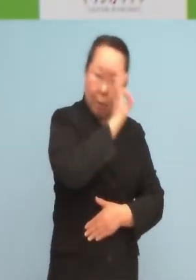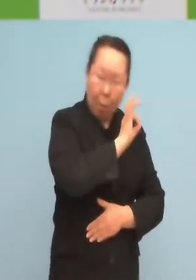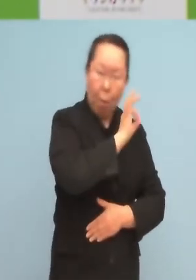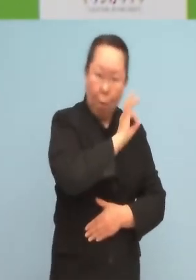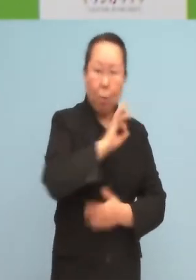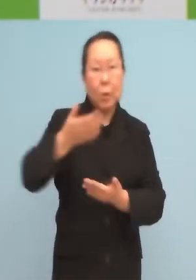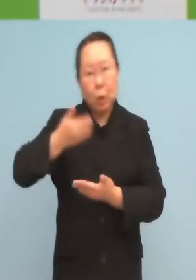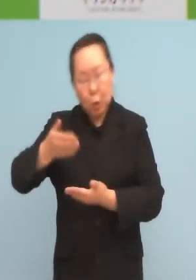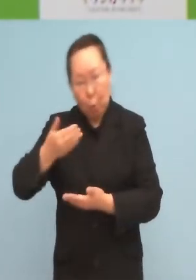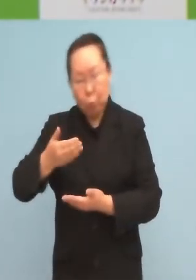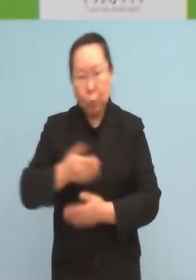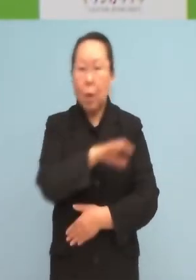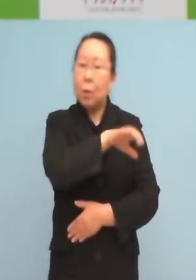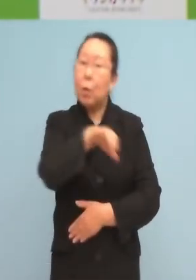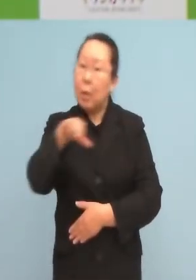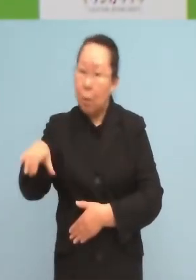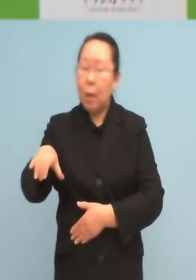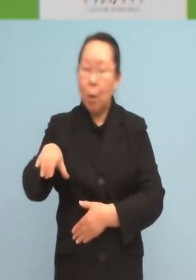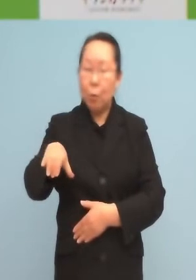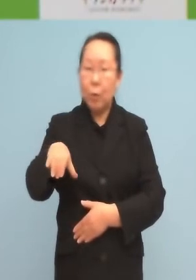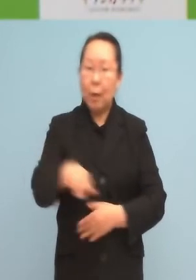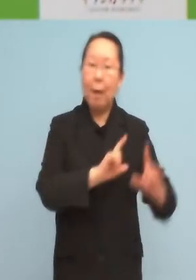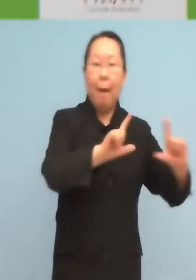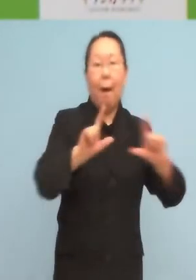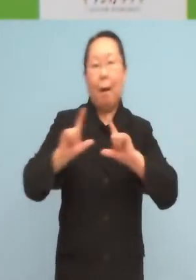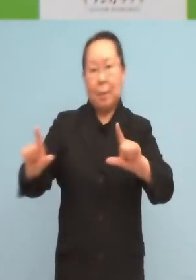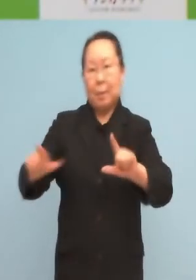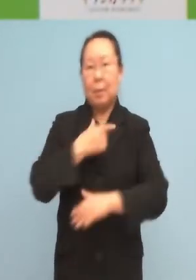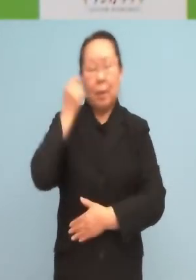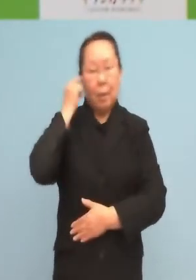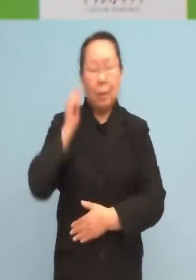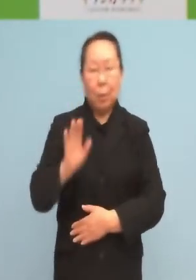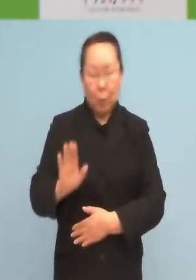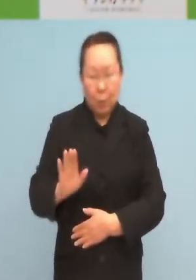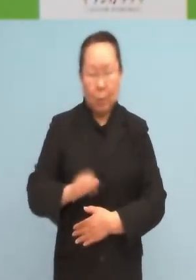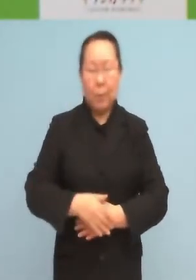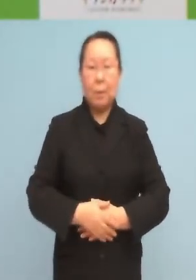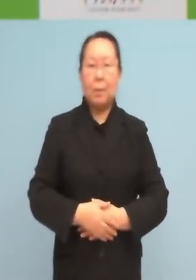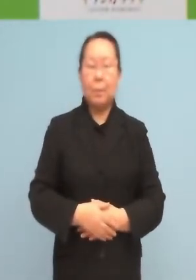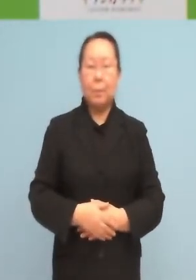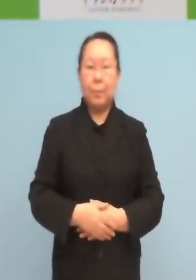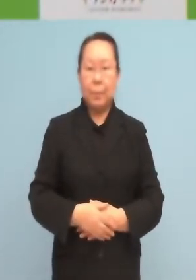して食それぞれの分野で発信をしていきたいとこんなふうに思っております。